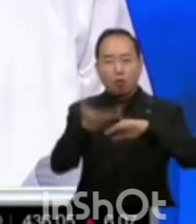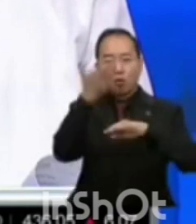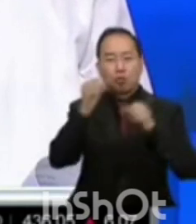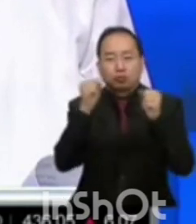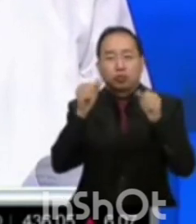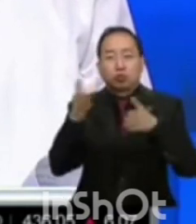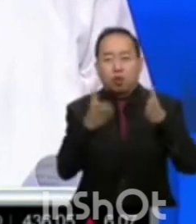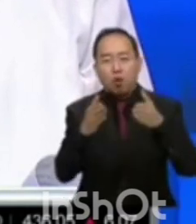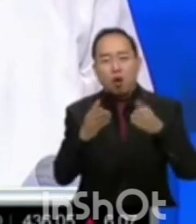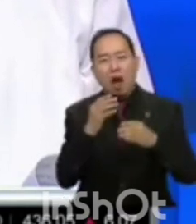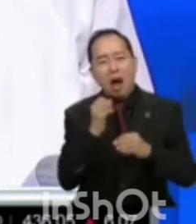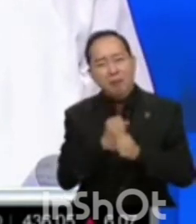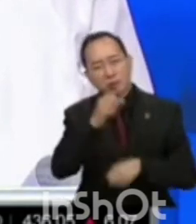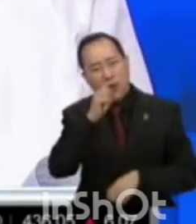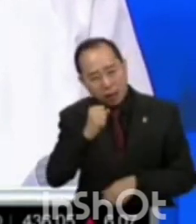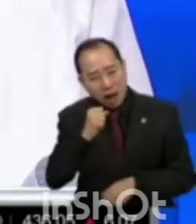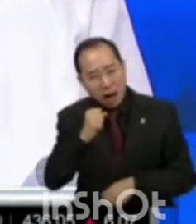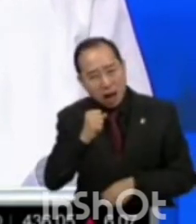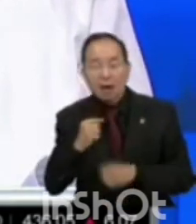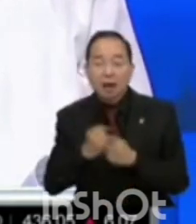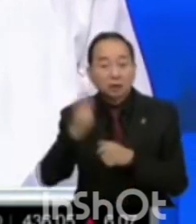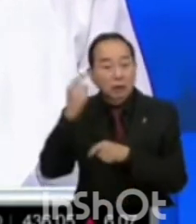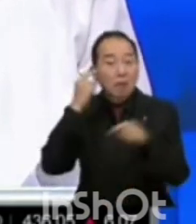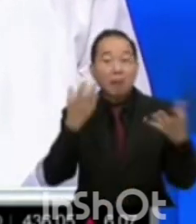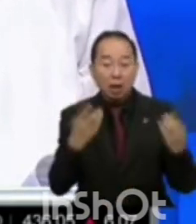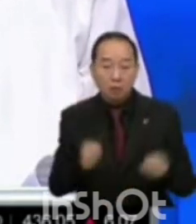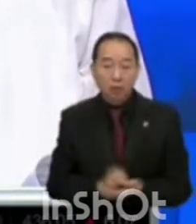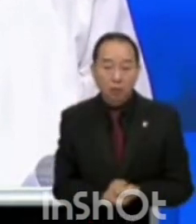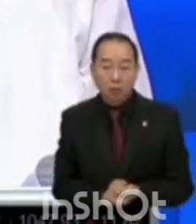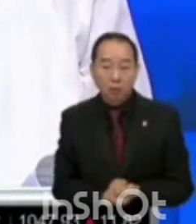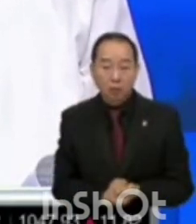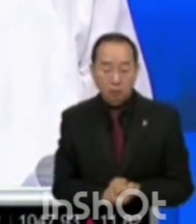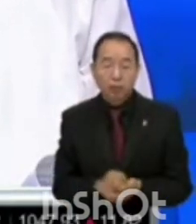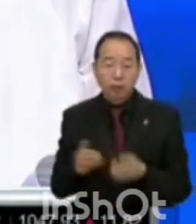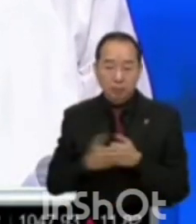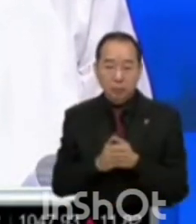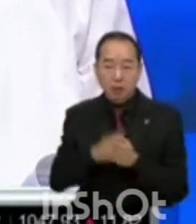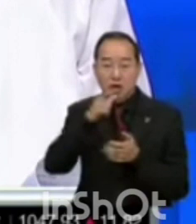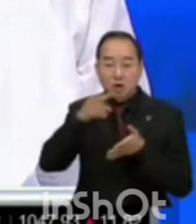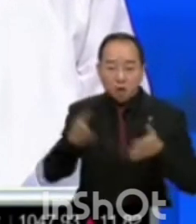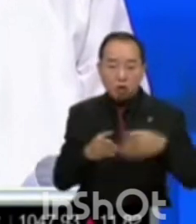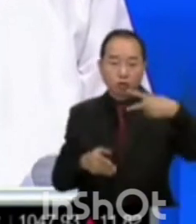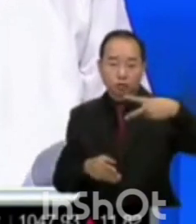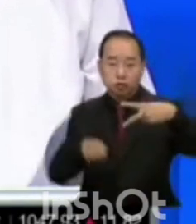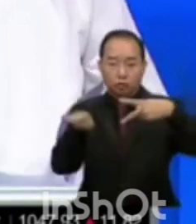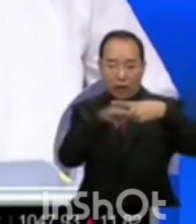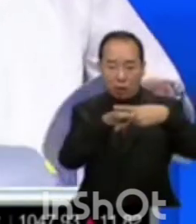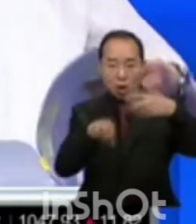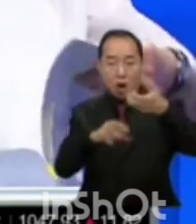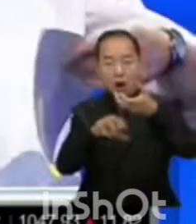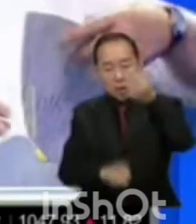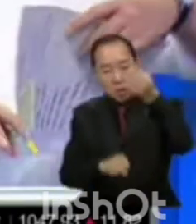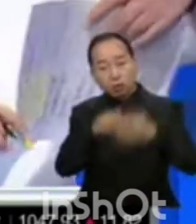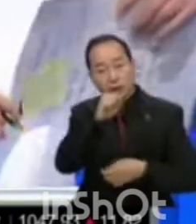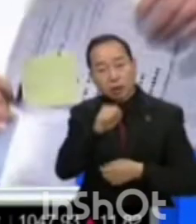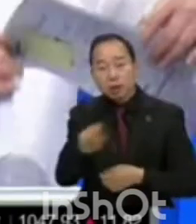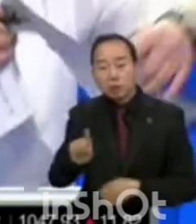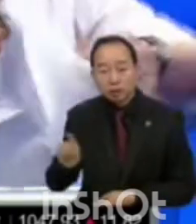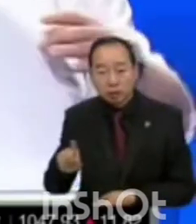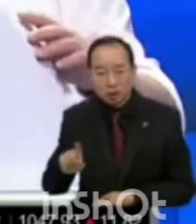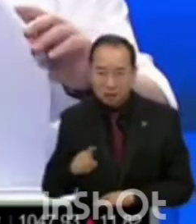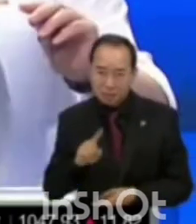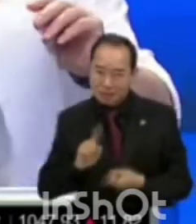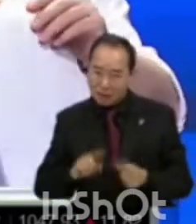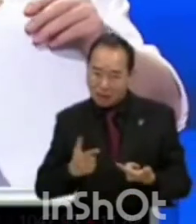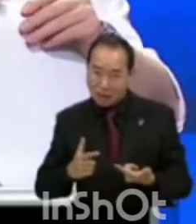있고 찬성 여론도 굉장히 높아졌어요. 네. 네, 그래서 제가 제기했습니다만 시기상조라고 말씀하셨네요. 네, 그래서